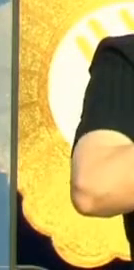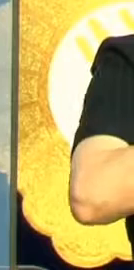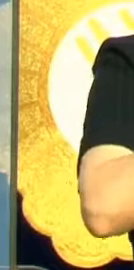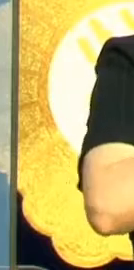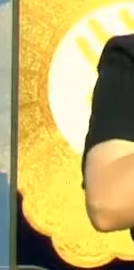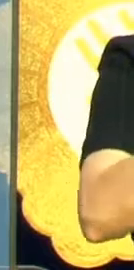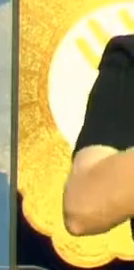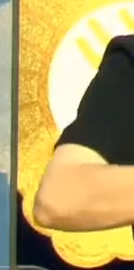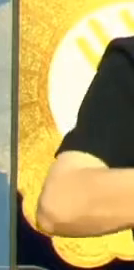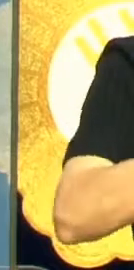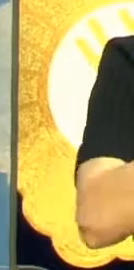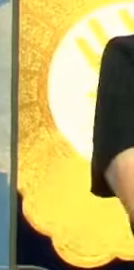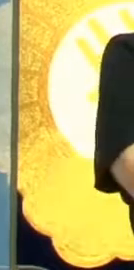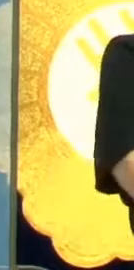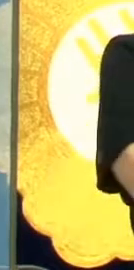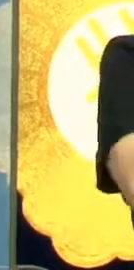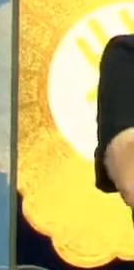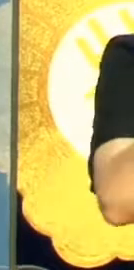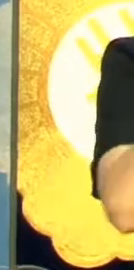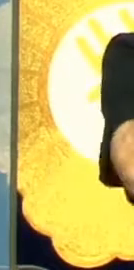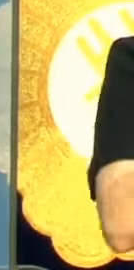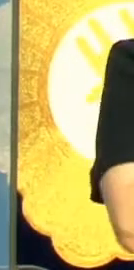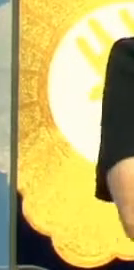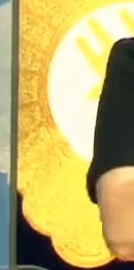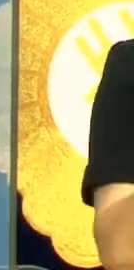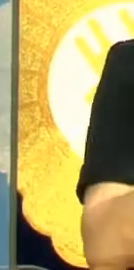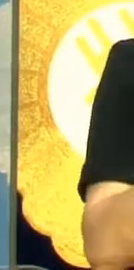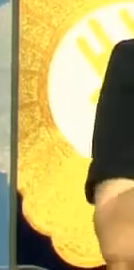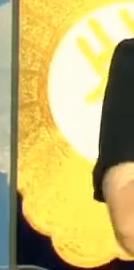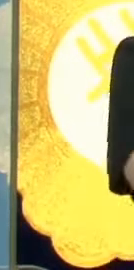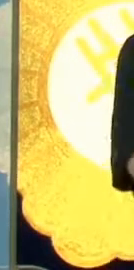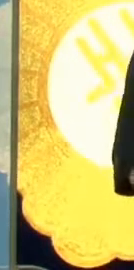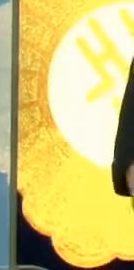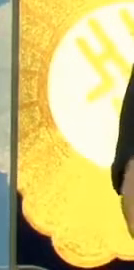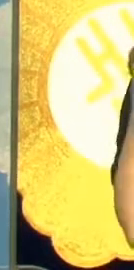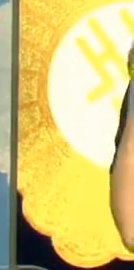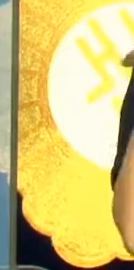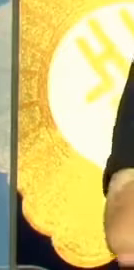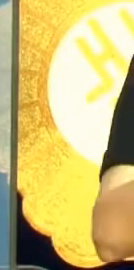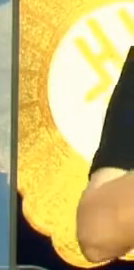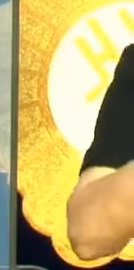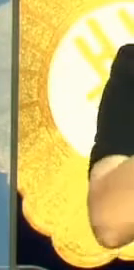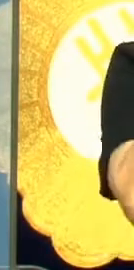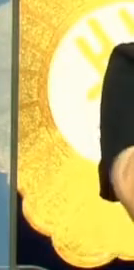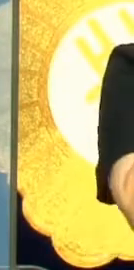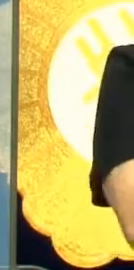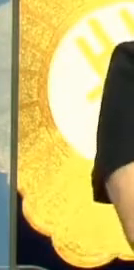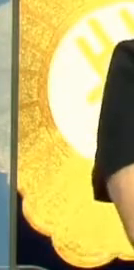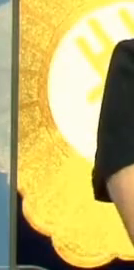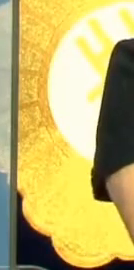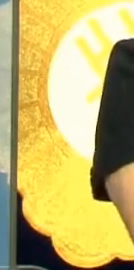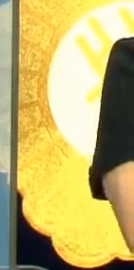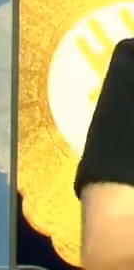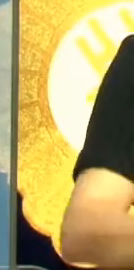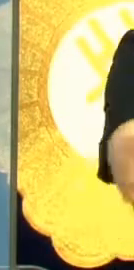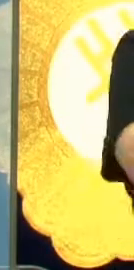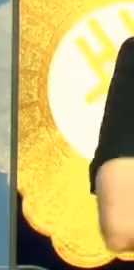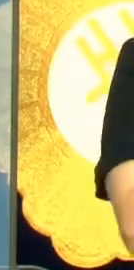하며 이것은 법원의 시혜가 아닌 법원의 의무이자 국민의 명령입니다.